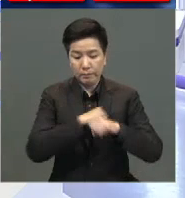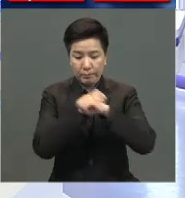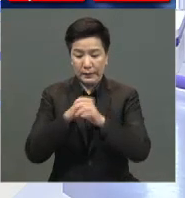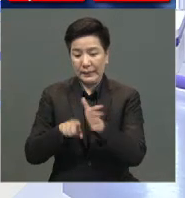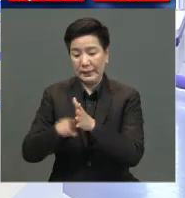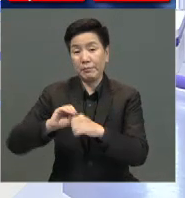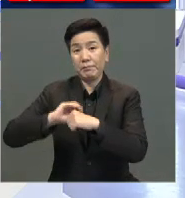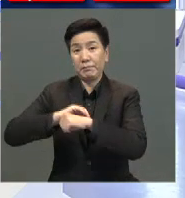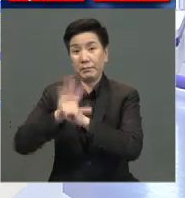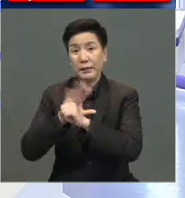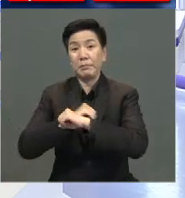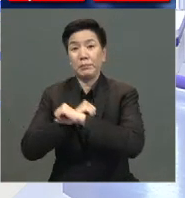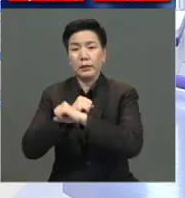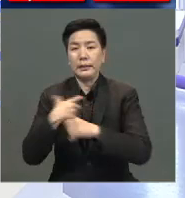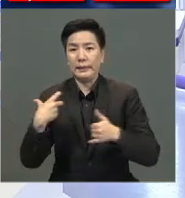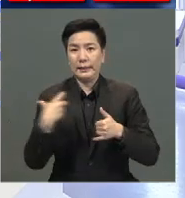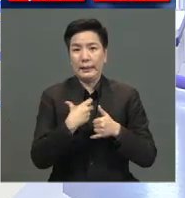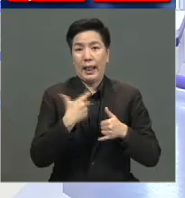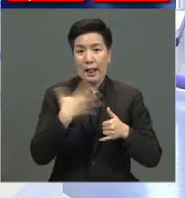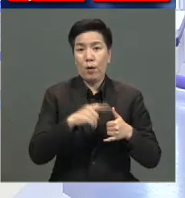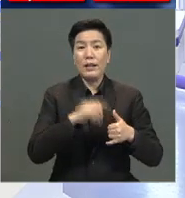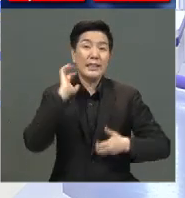มีความคืบหน้าในการทดลองวัคซีนป้องกันโควิช19หลังจากฉีดเข็มแรกในลิงได้ผลเป็นที่น่าพอใจกับมีการสร้างภูมิคุ้มกันเพิ่มขึ้นขาดมาจากทดลองในคนได้ในช่วงของเดือนตุลาคมนี้นะครับพร้อมทั้งตั้งปลาว่าจะสามารถผลิตวัคซีนใช้ได้ในกลางปีหน้าครับ